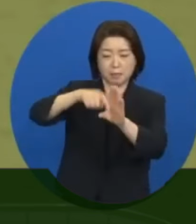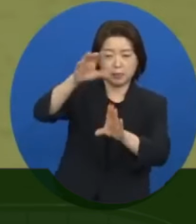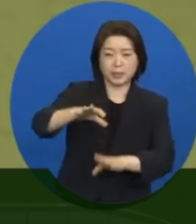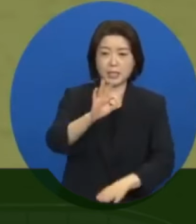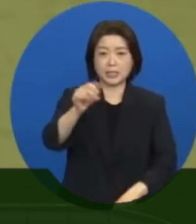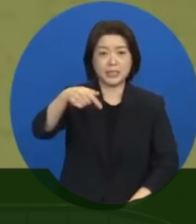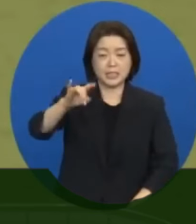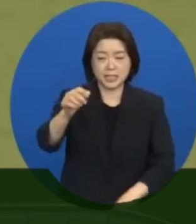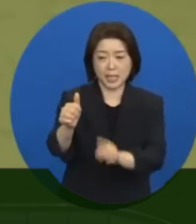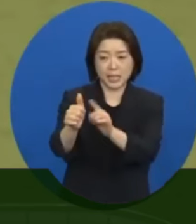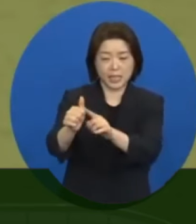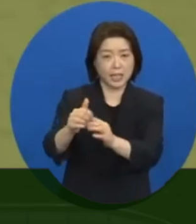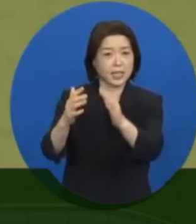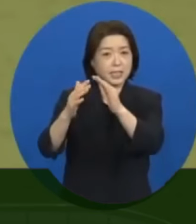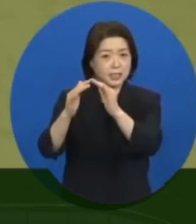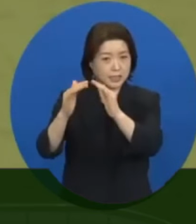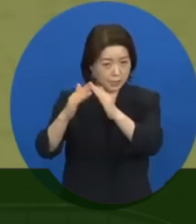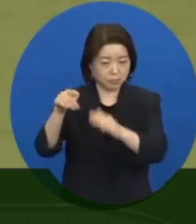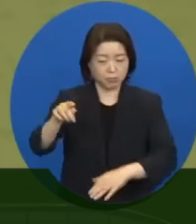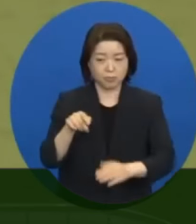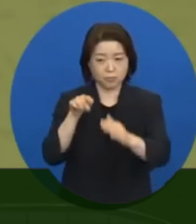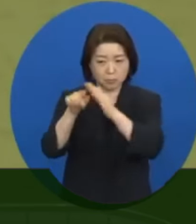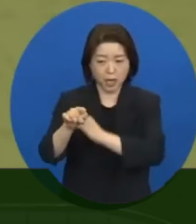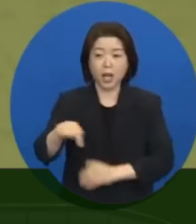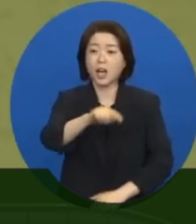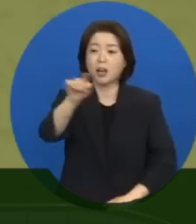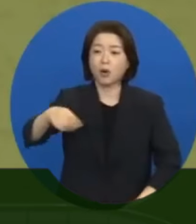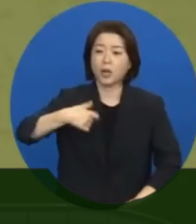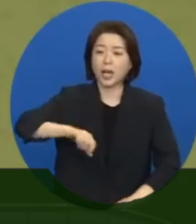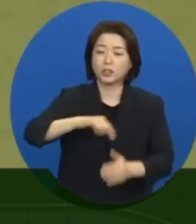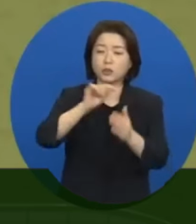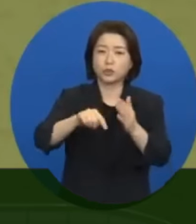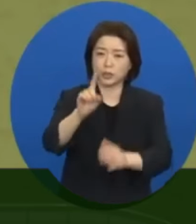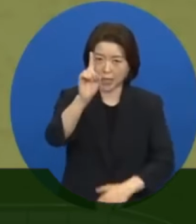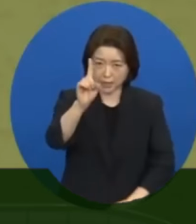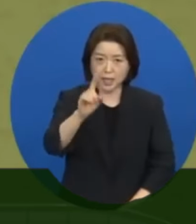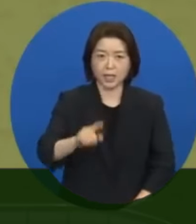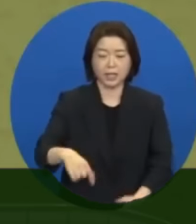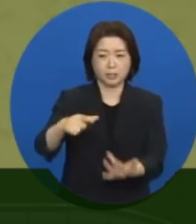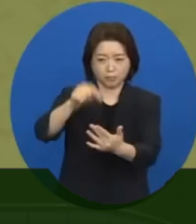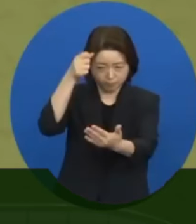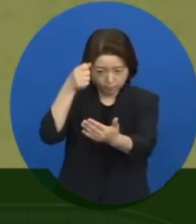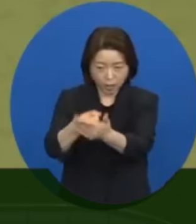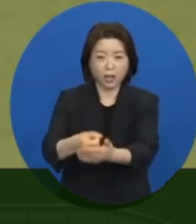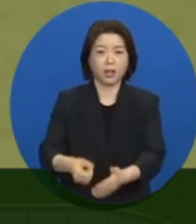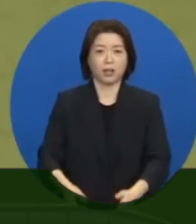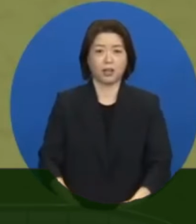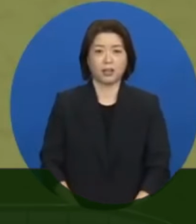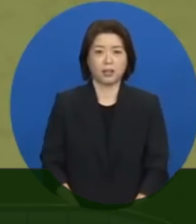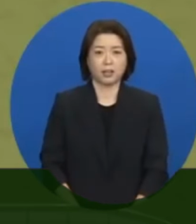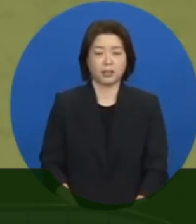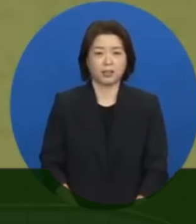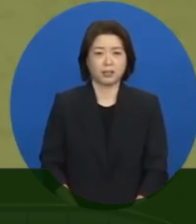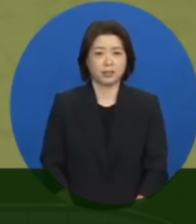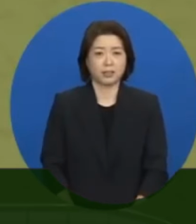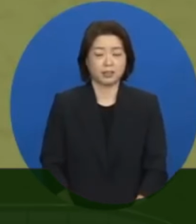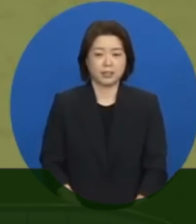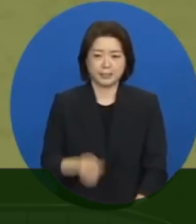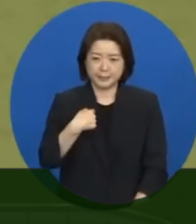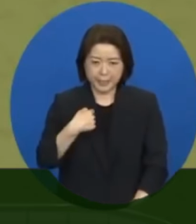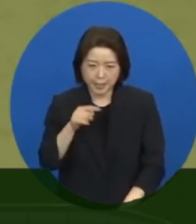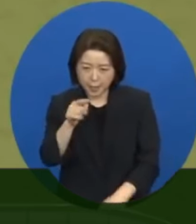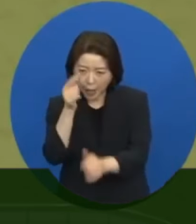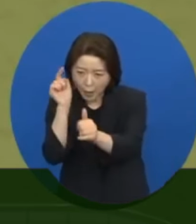그들의 그 집의 아들들 중에 한 사람을 이미 골라다 찍어